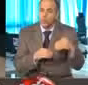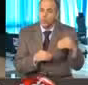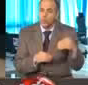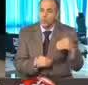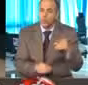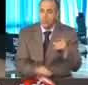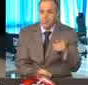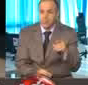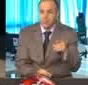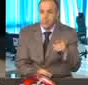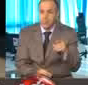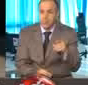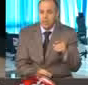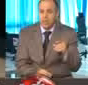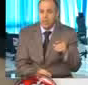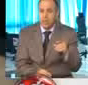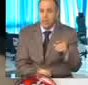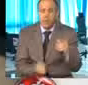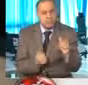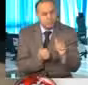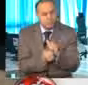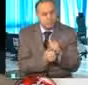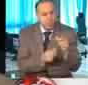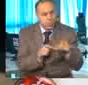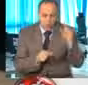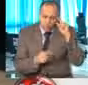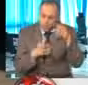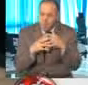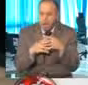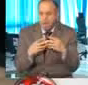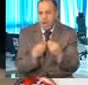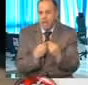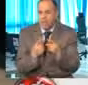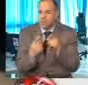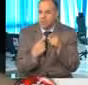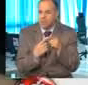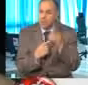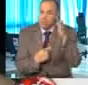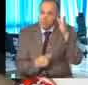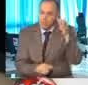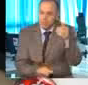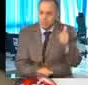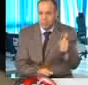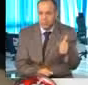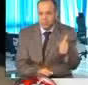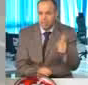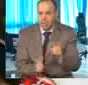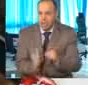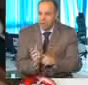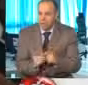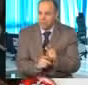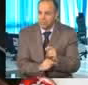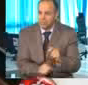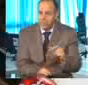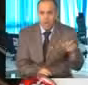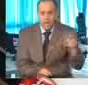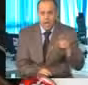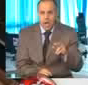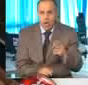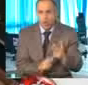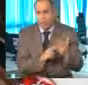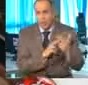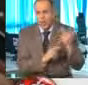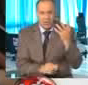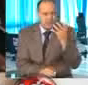زينتها، متصالحة، متضامنة، متجهة إلى المستقبل في ثقة ويقين. هي عودة إلى سنوات